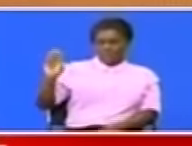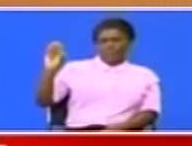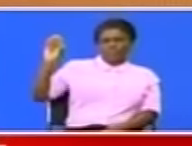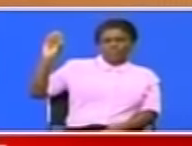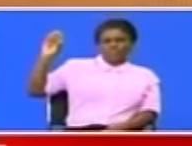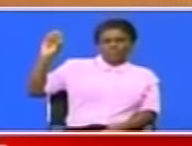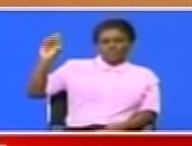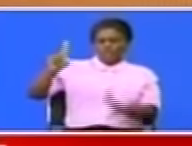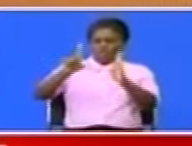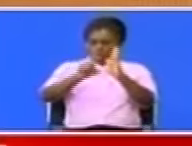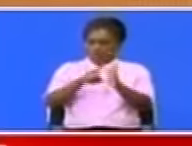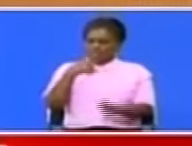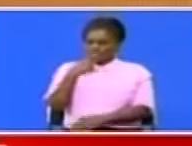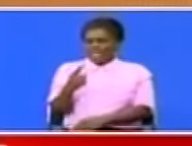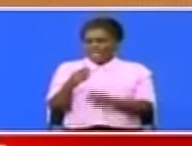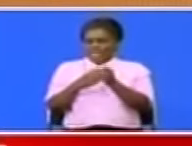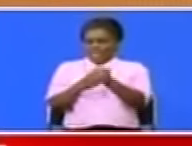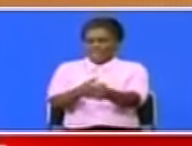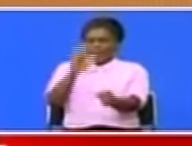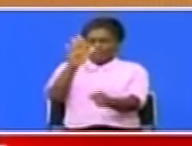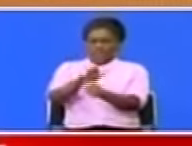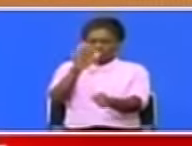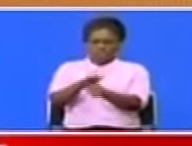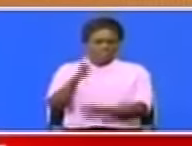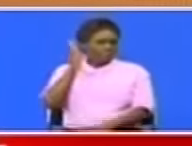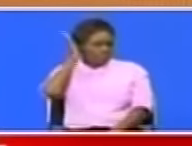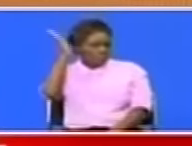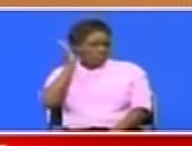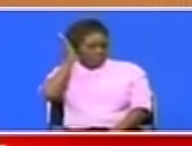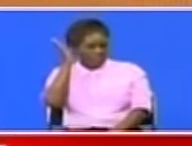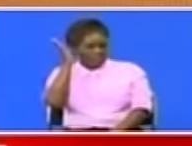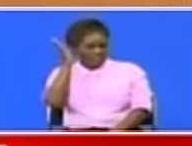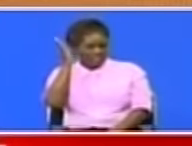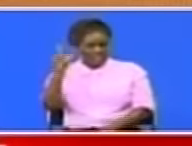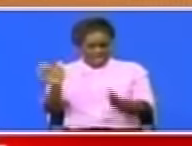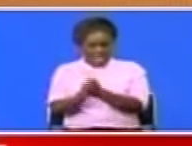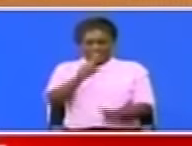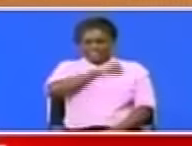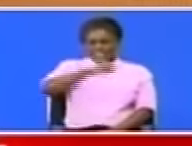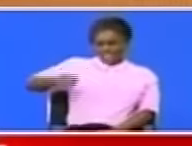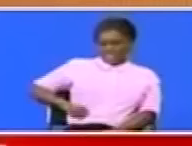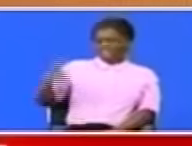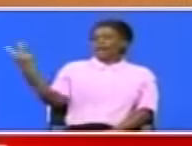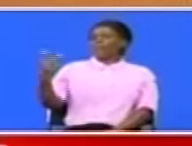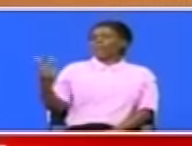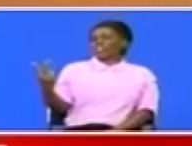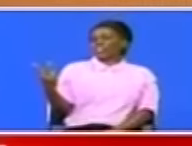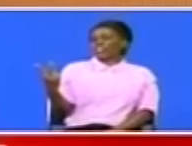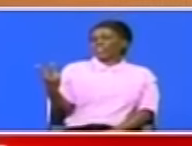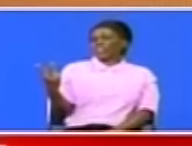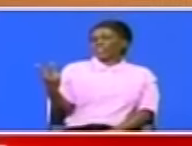vyombo vya sheria akidai kwamba kiongozi wa wengi kwenye bunge la taifa Aden Duale na seneta wa Elgeyo Marakwet Kipchumba